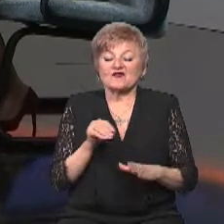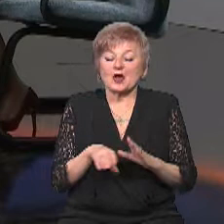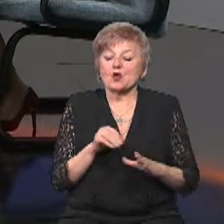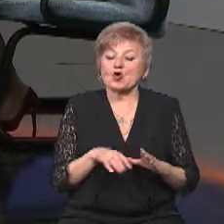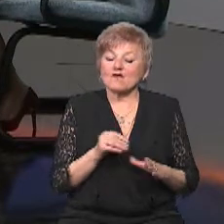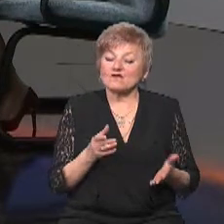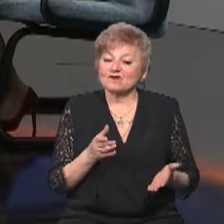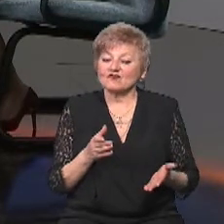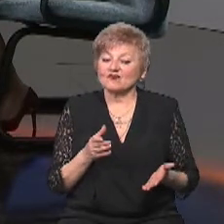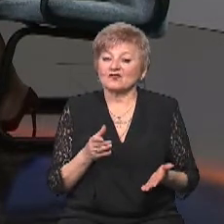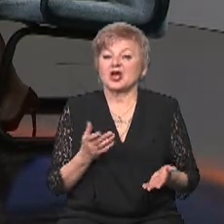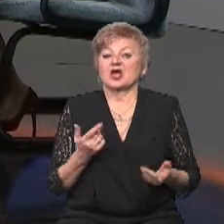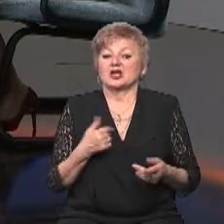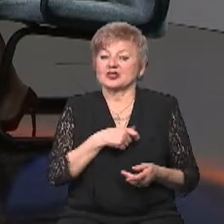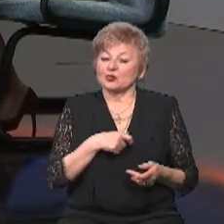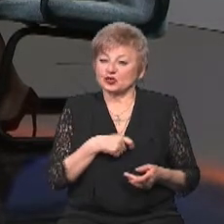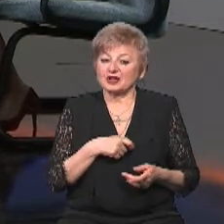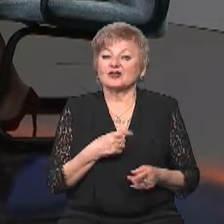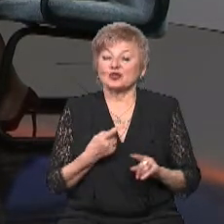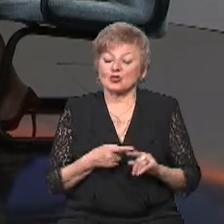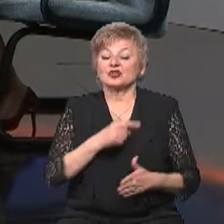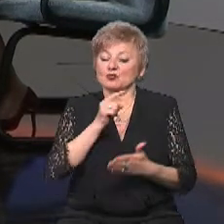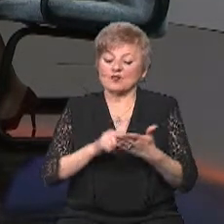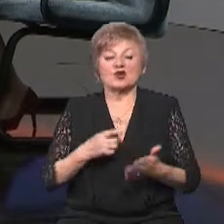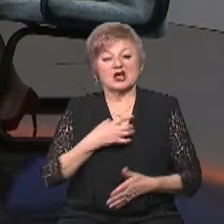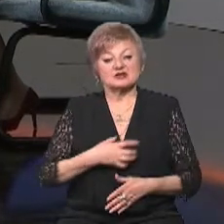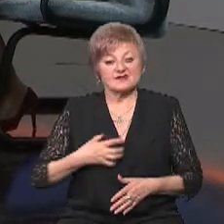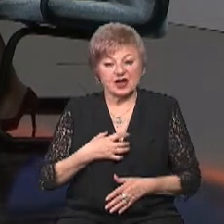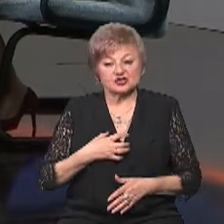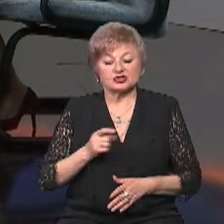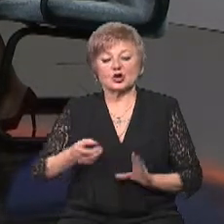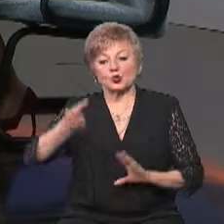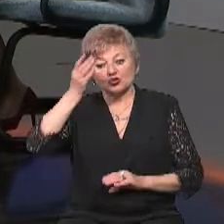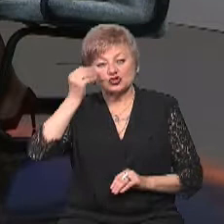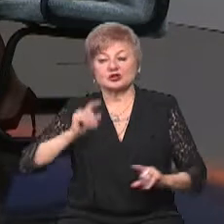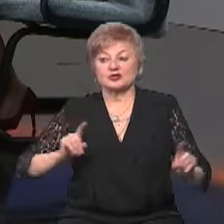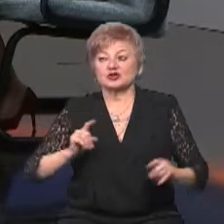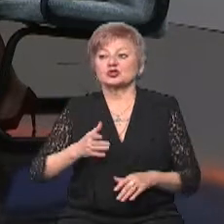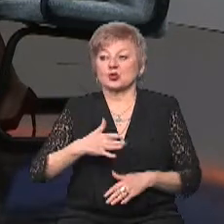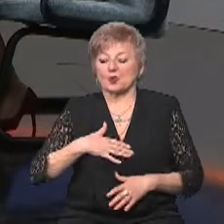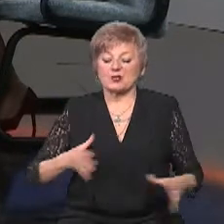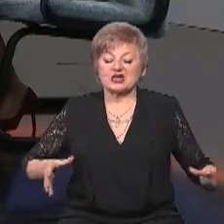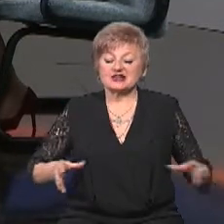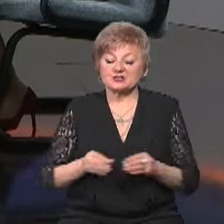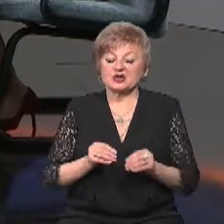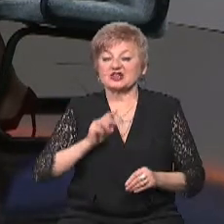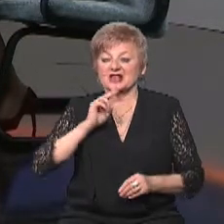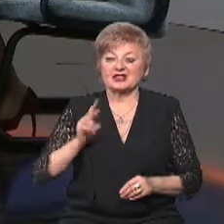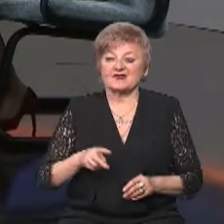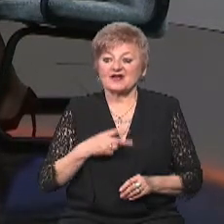що питання дійсно досить актуальне, і враховуючи, що ми от спільно вже